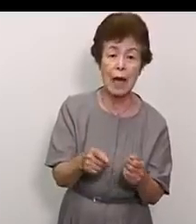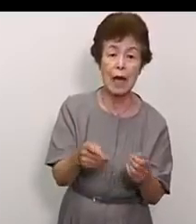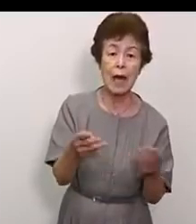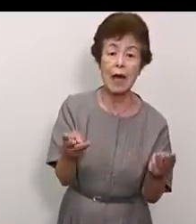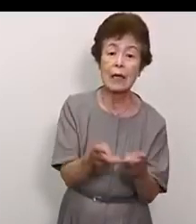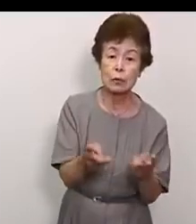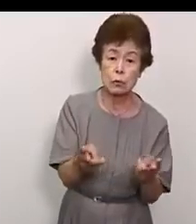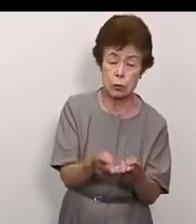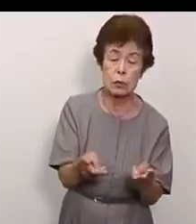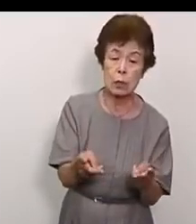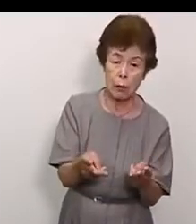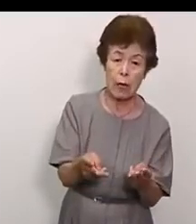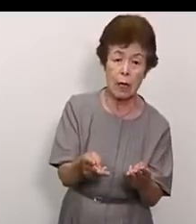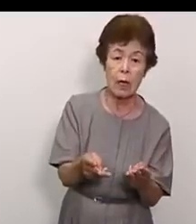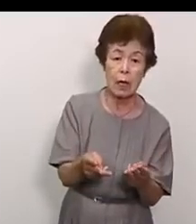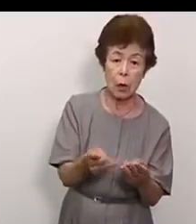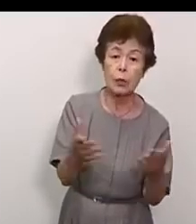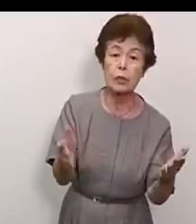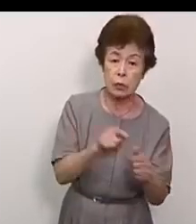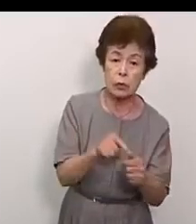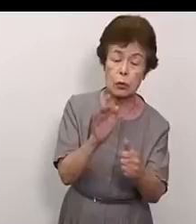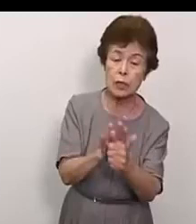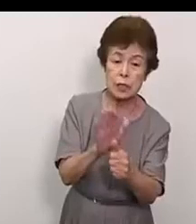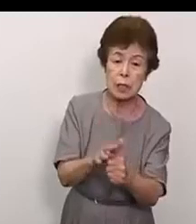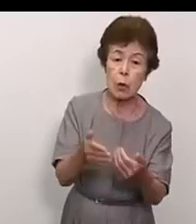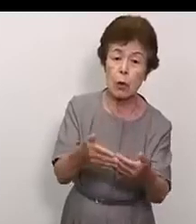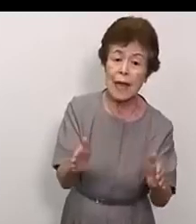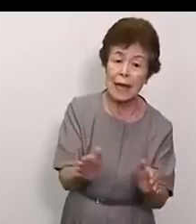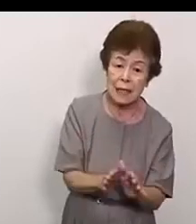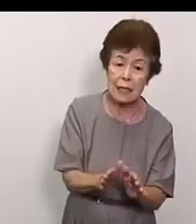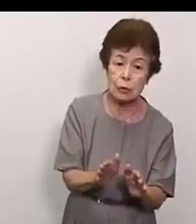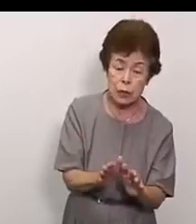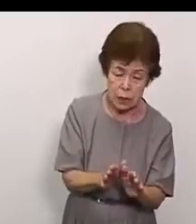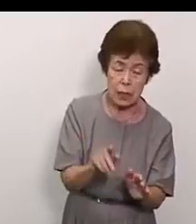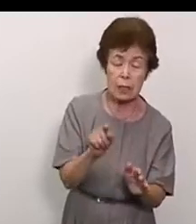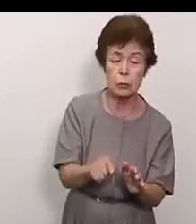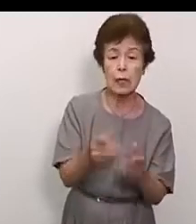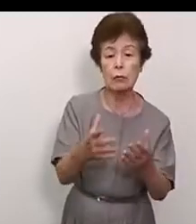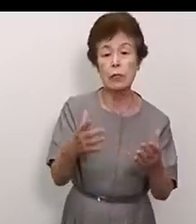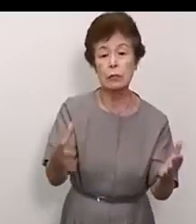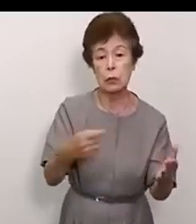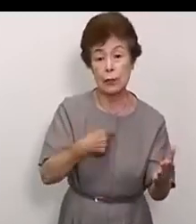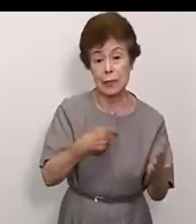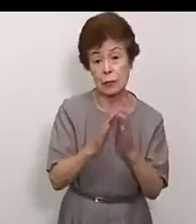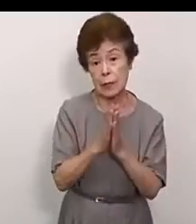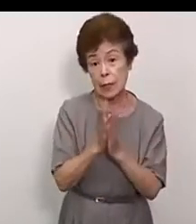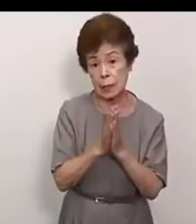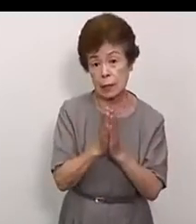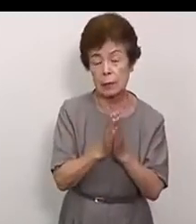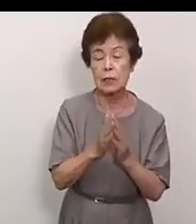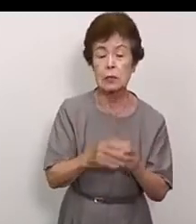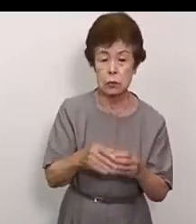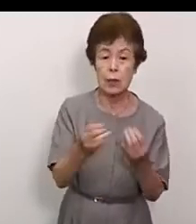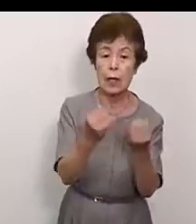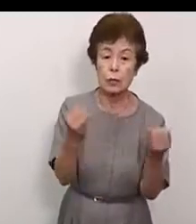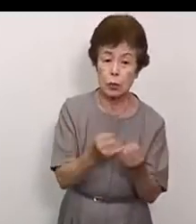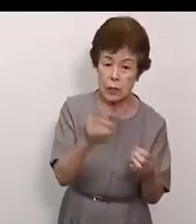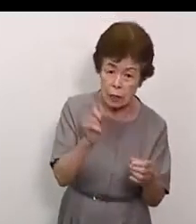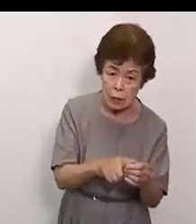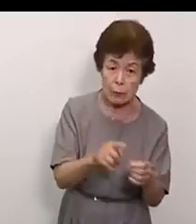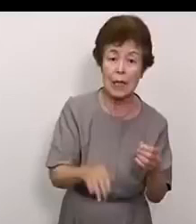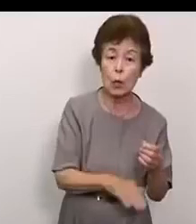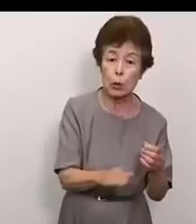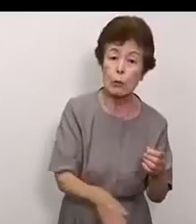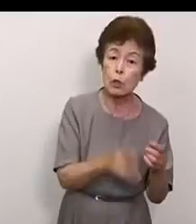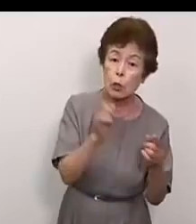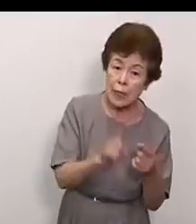、その支援の団体がもっと増えることを私は願っています。それがもう本当に女性のためであり子どものためにな